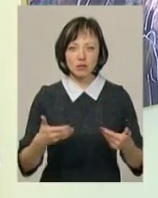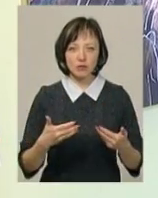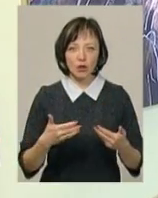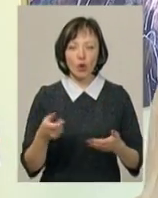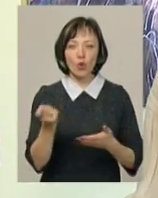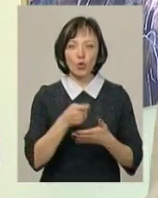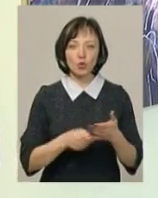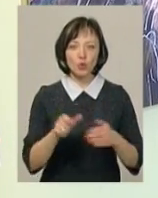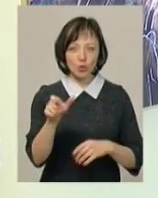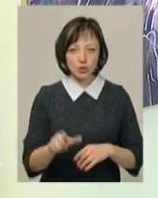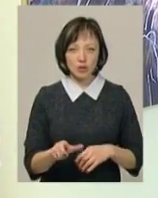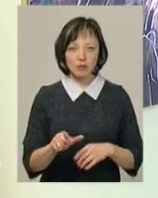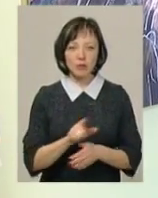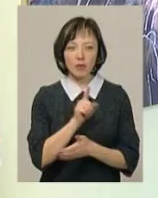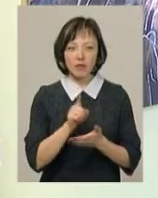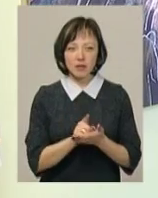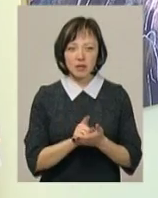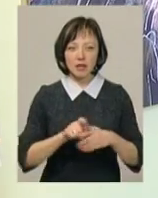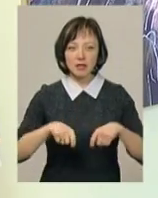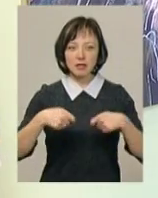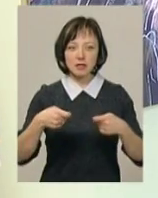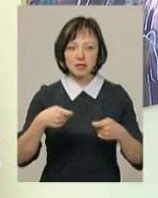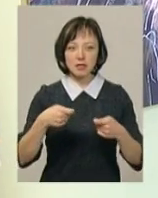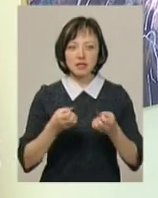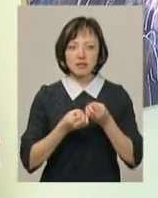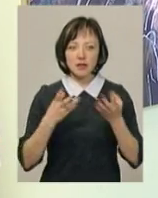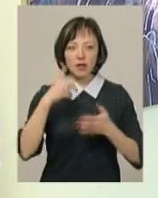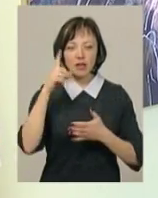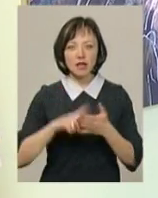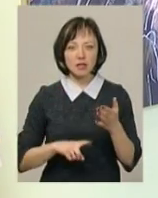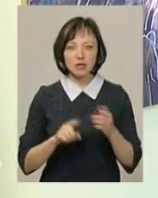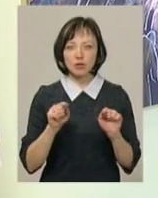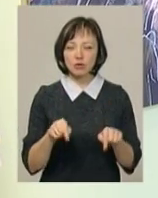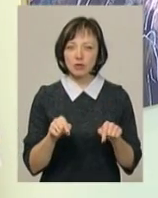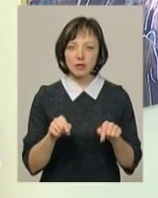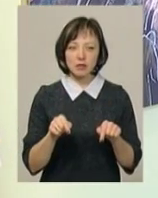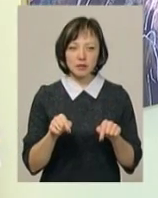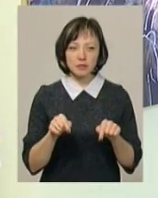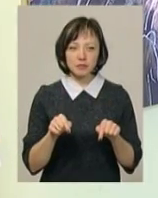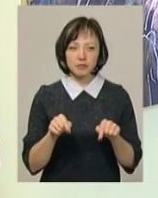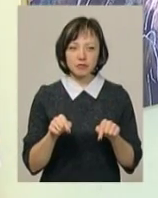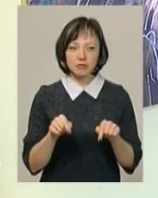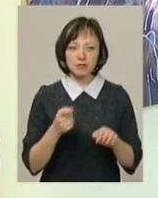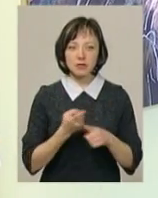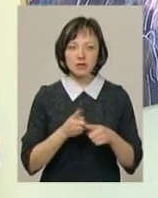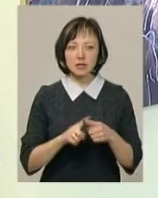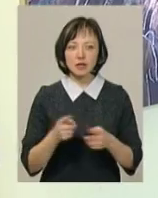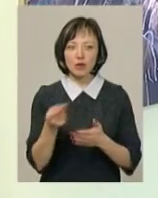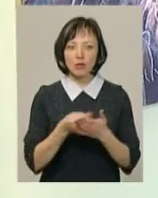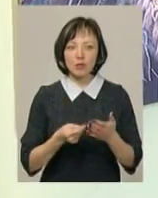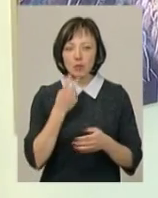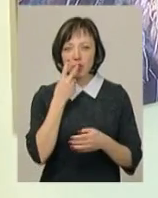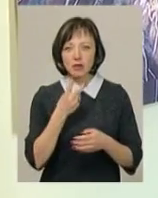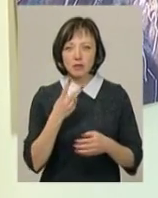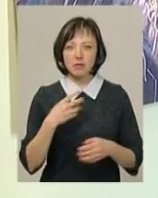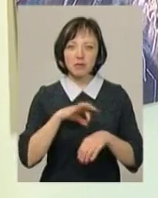Хоч художник покликаний нести світло і надію, але тут в цих роботах ми бачимо біль і